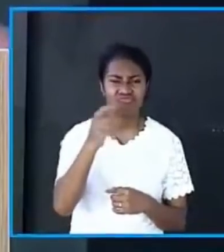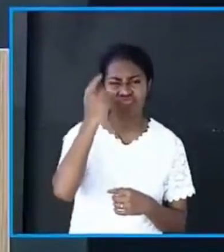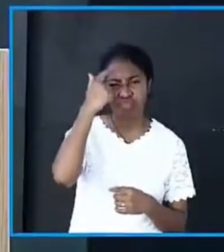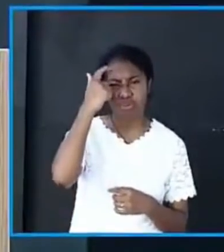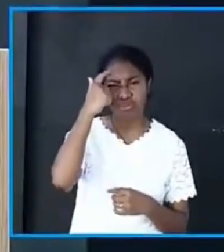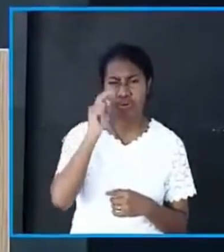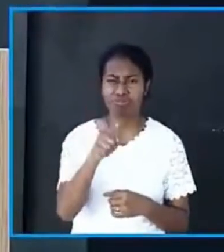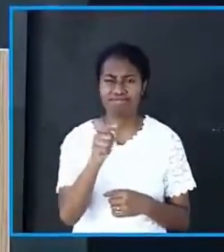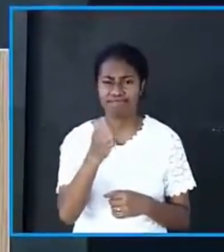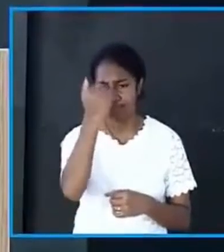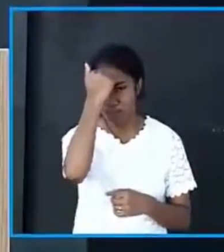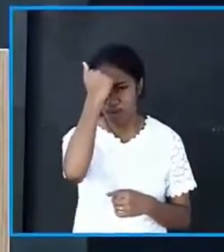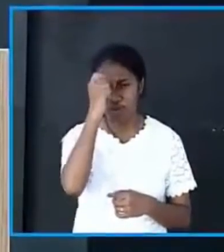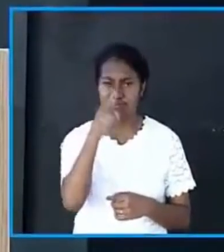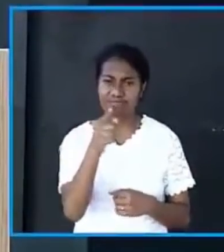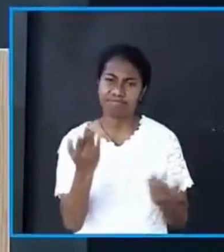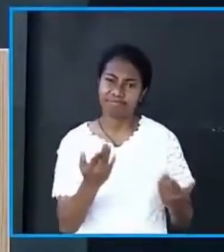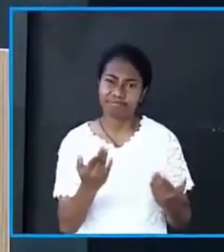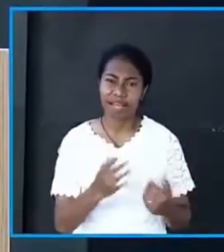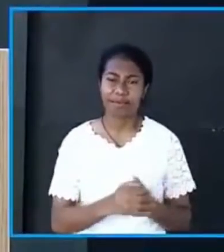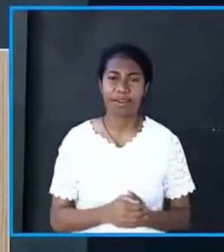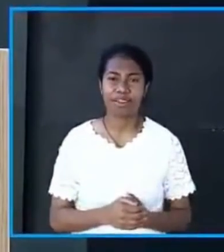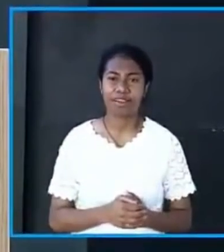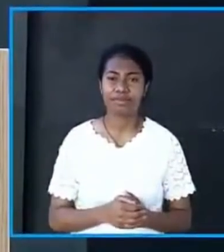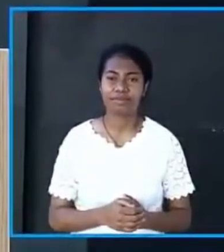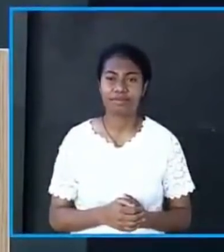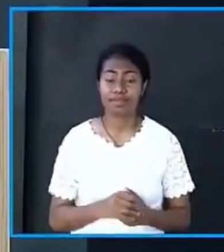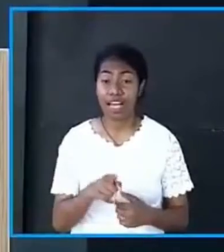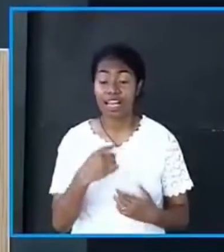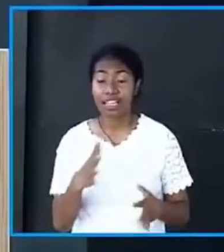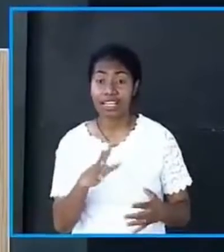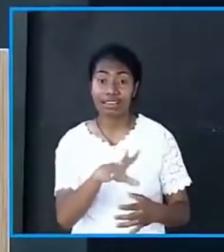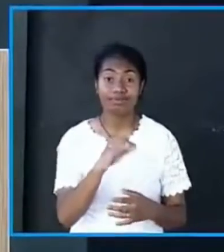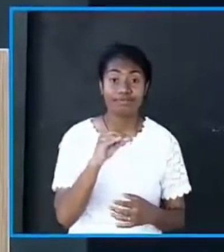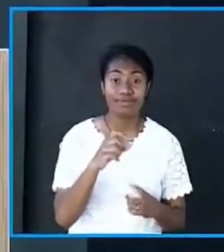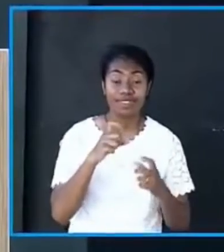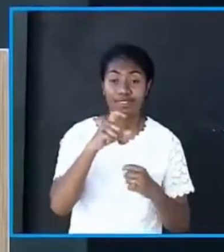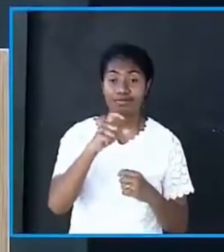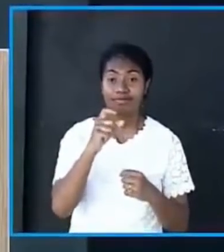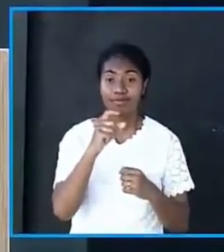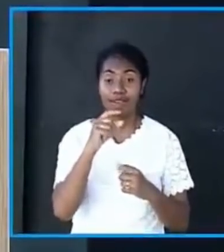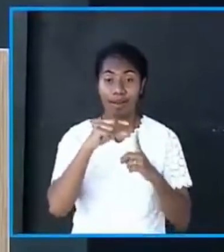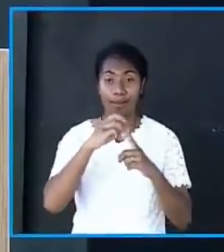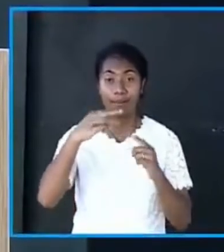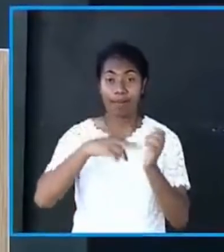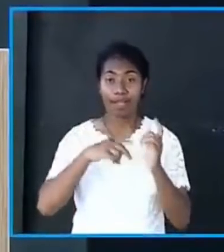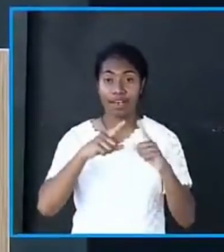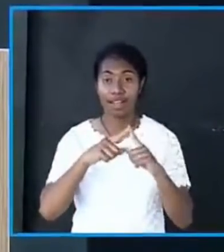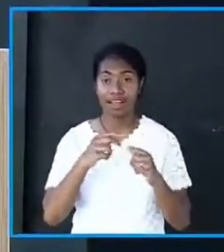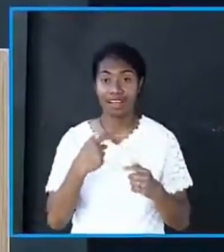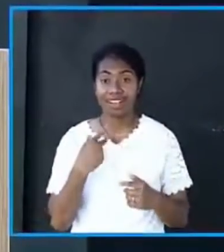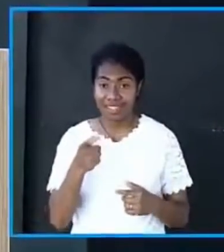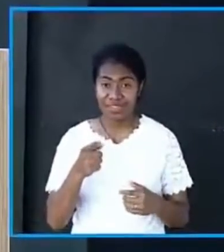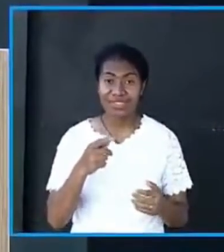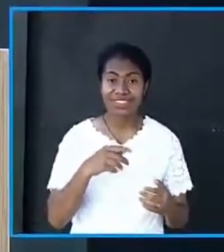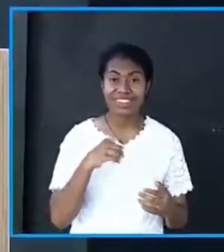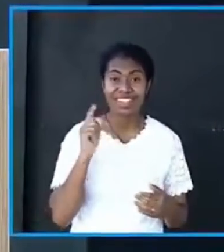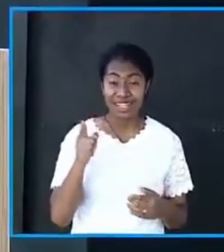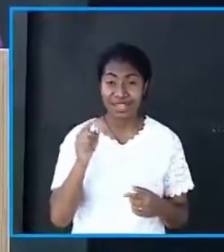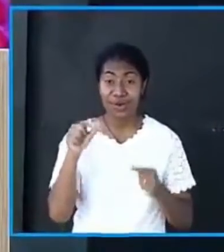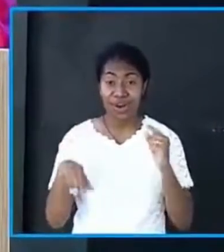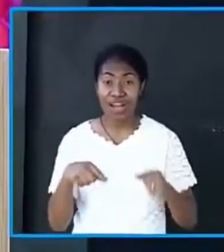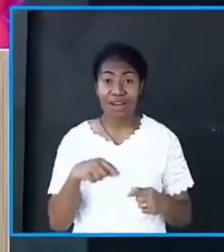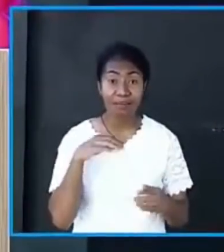misalnya karena pulpen itu toko itu bisa bangkrut jangan sok suci ambil adik Makasih yang masuk lagi sambil lagi